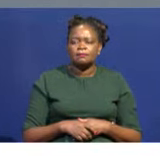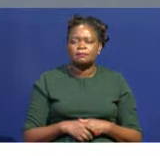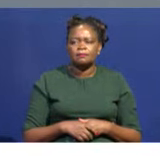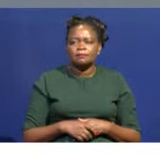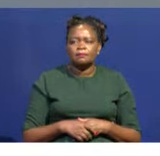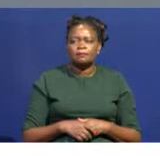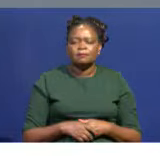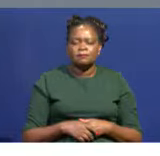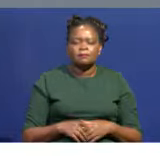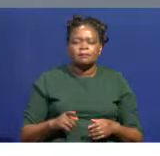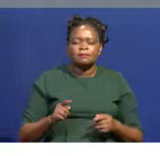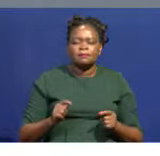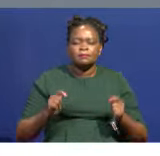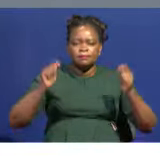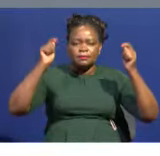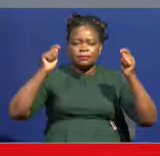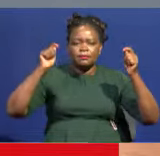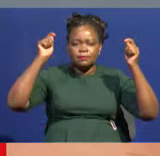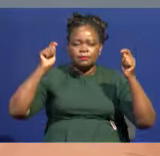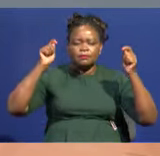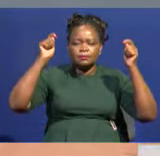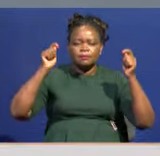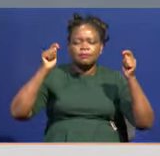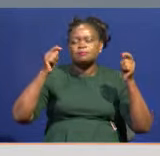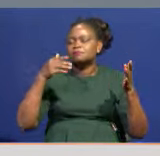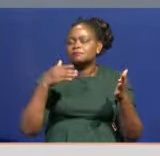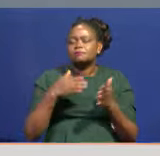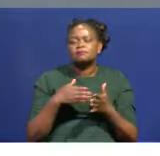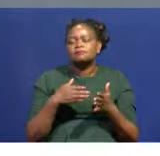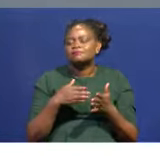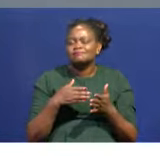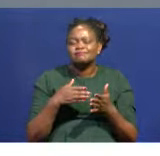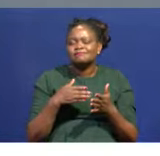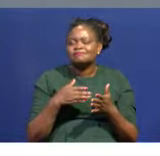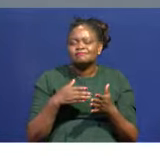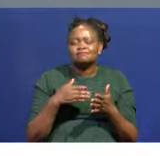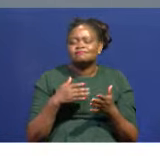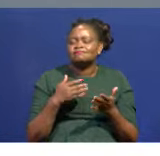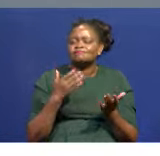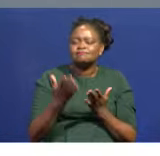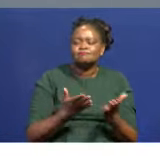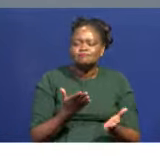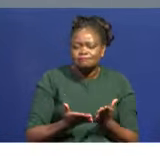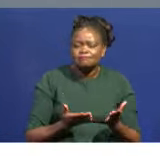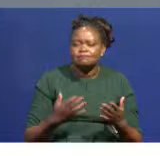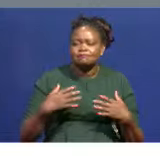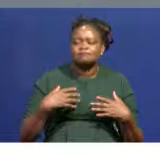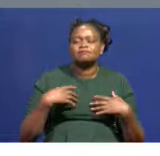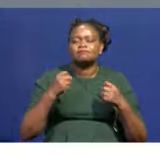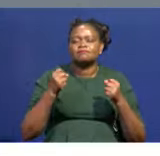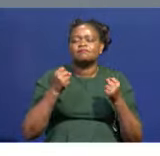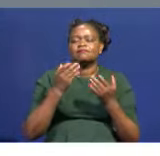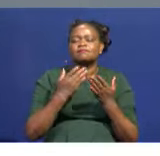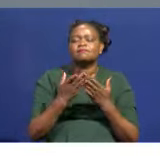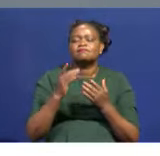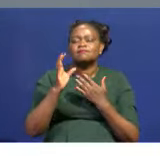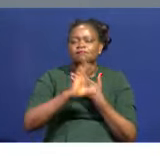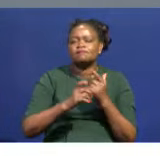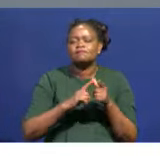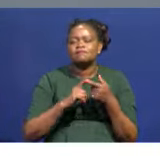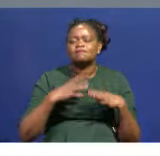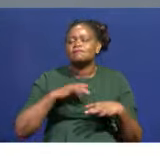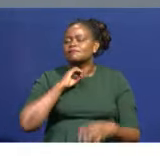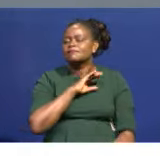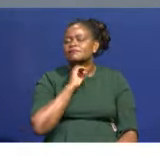Huku mgomo wa madaktari ukionekana kulemaza huduma za matibabu humu nchini na kuacha wagonjwa kwenye